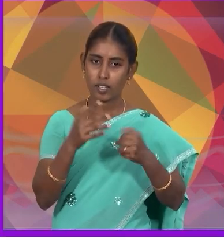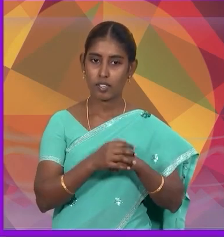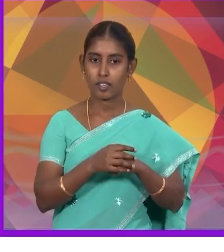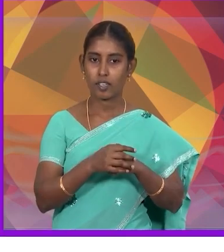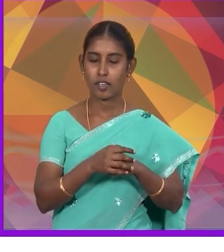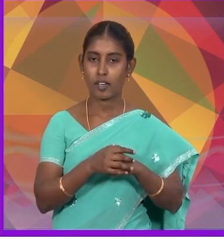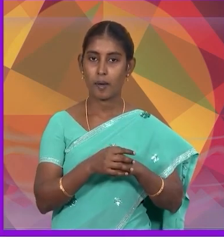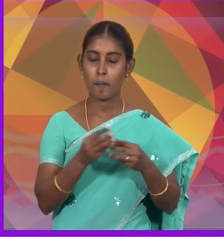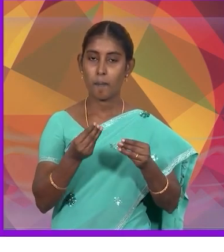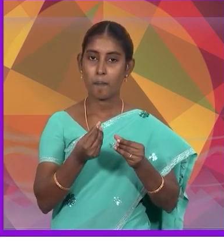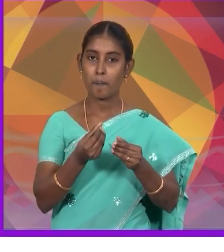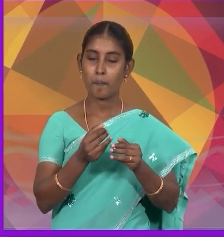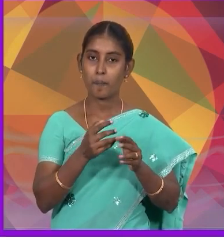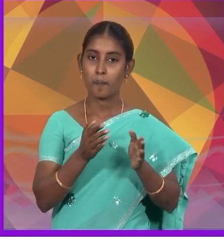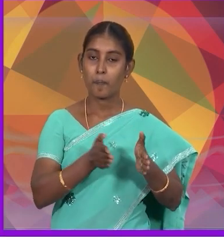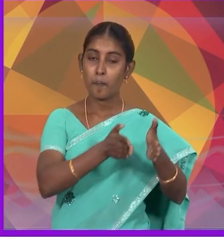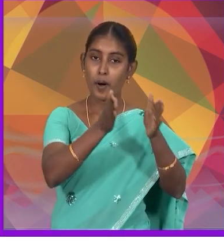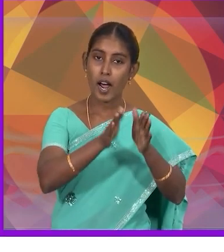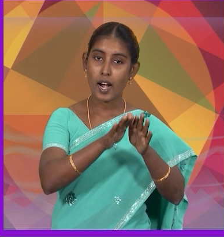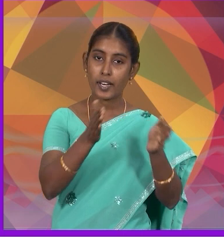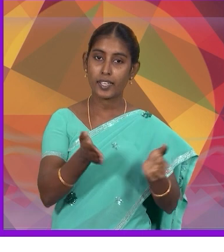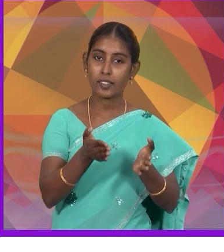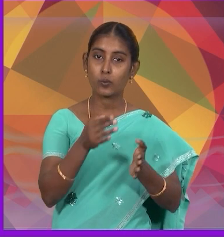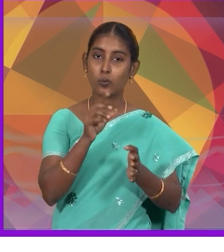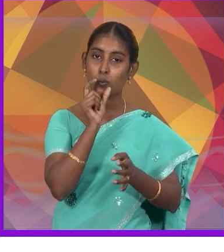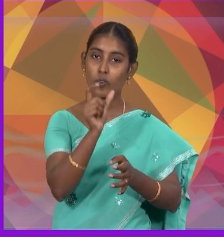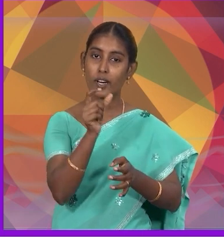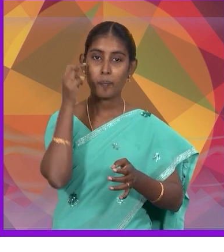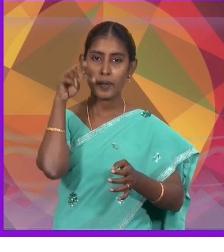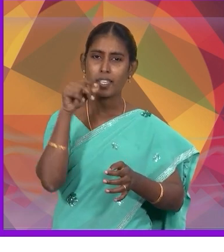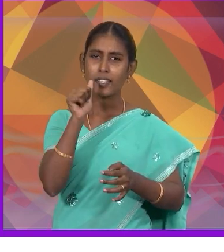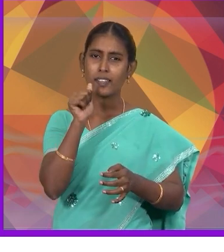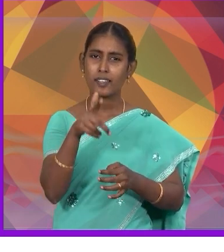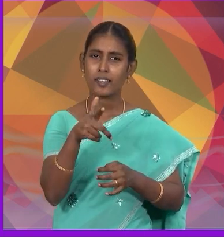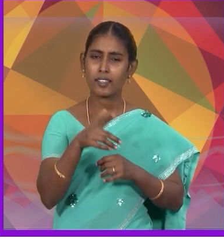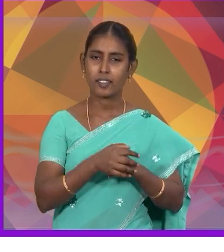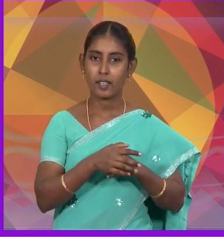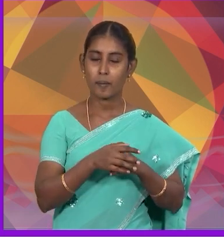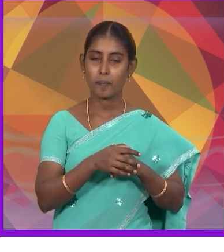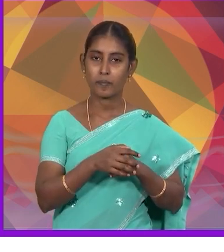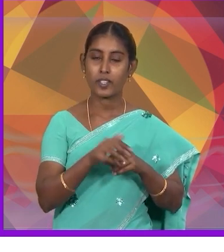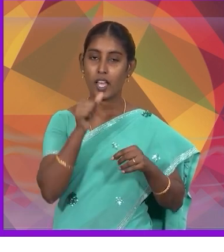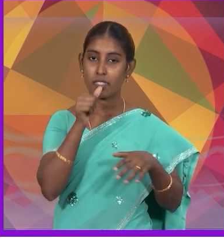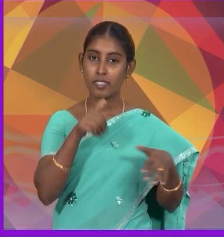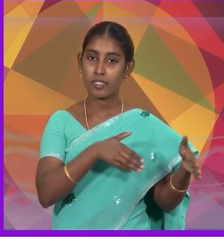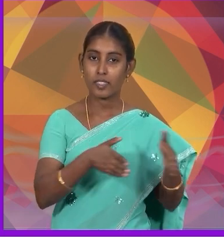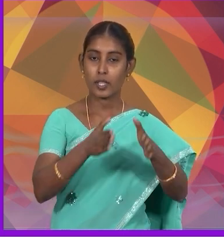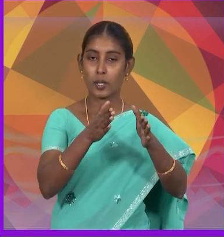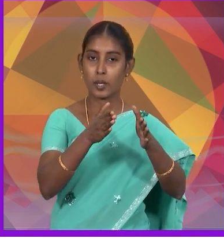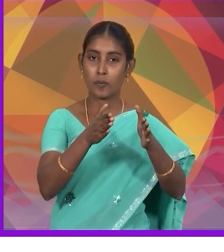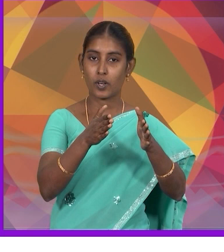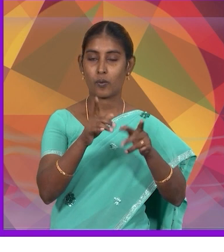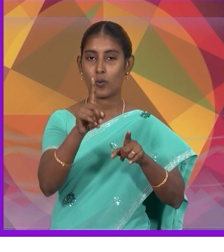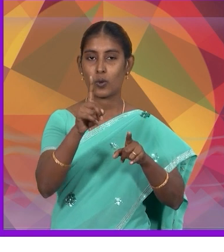மடை என்ற சொல்லின் பொருள் என்ன? மடை என்பது வயலுக்கு நீர்